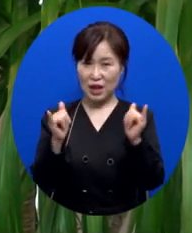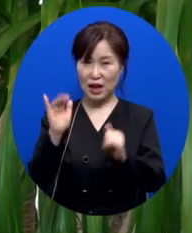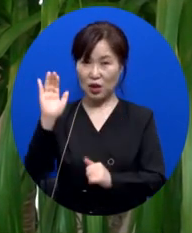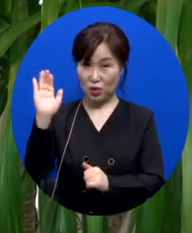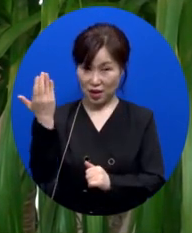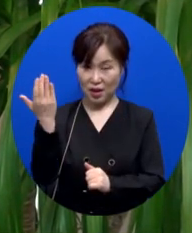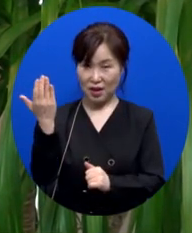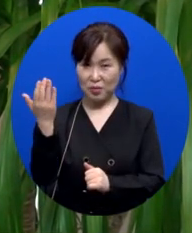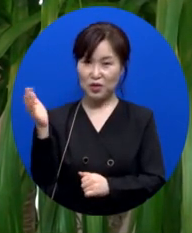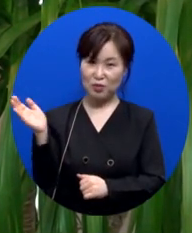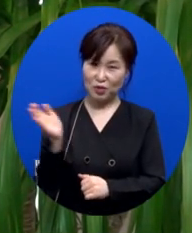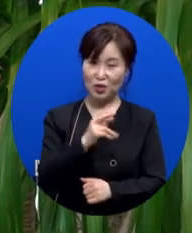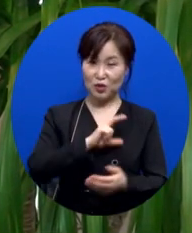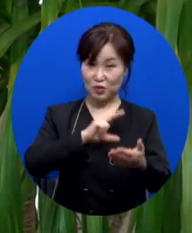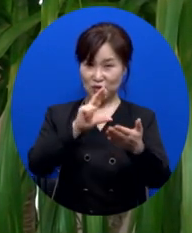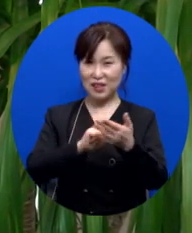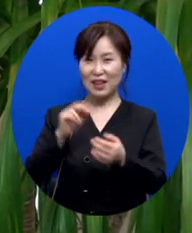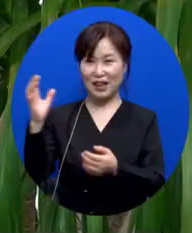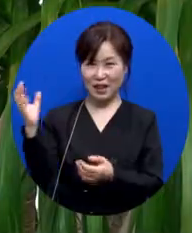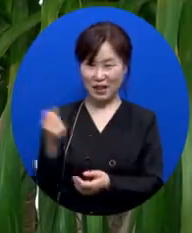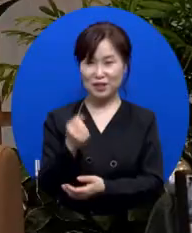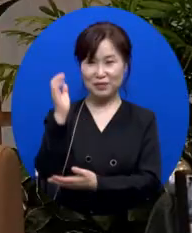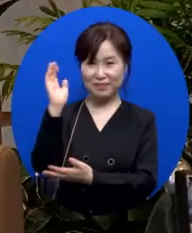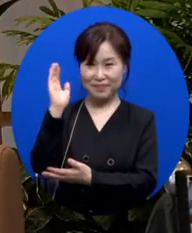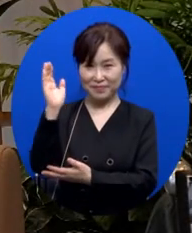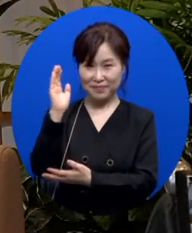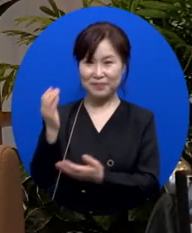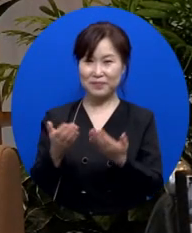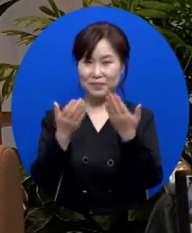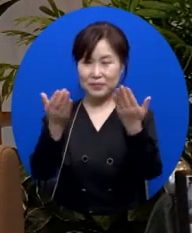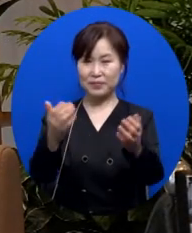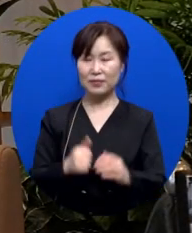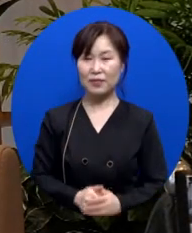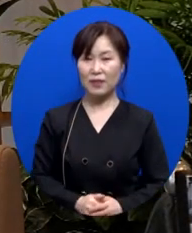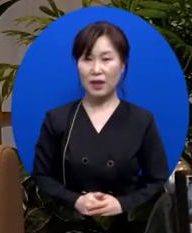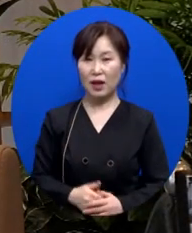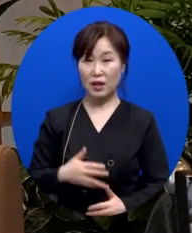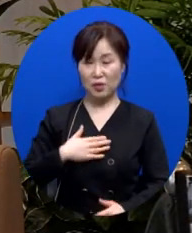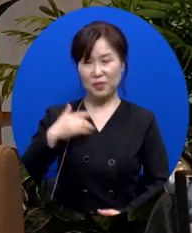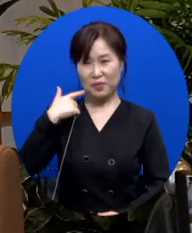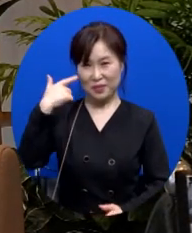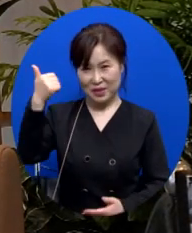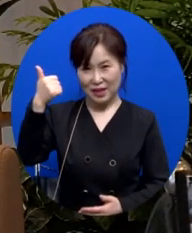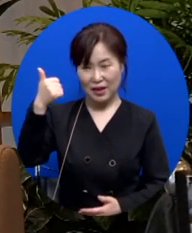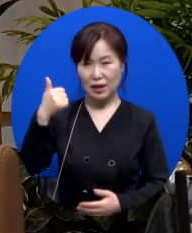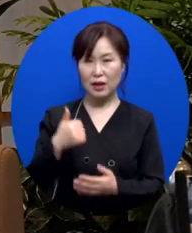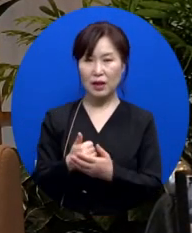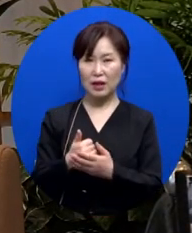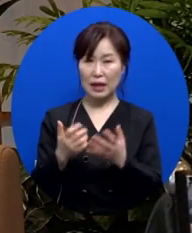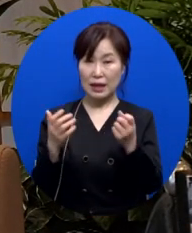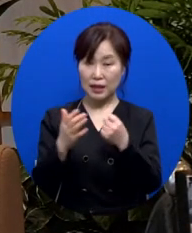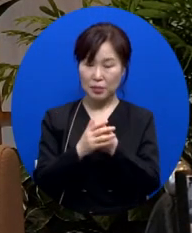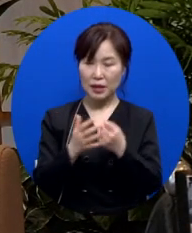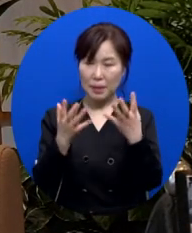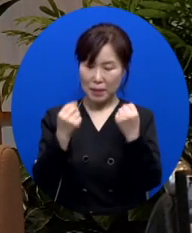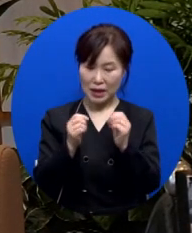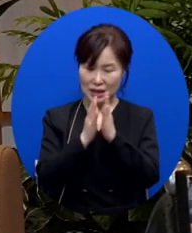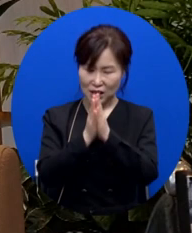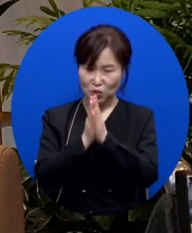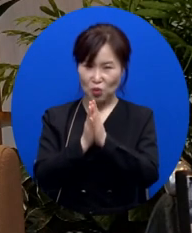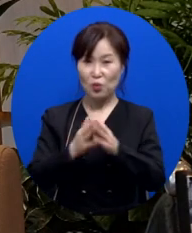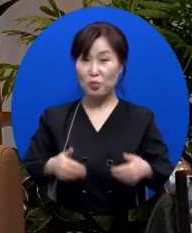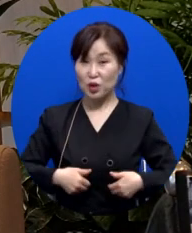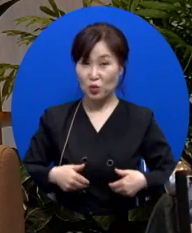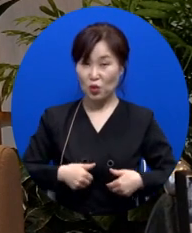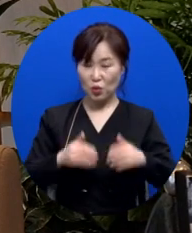주제로 이제 말씀을 드리겠습니다 목회자로 살다보면 많은 기도를 해야 됩니다 송도 들을 위해서